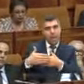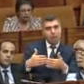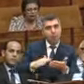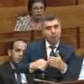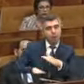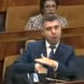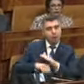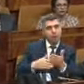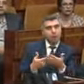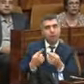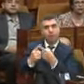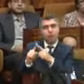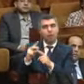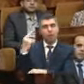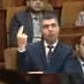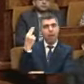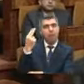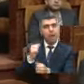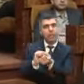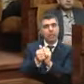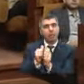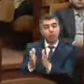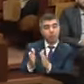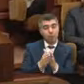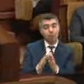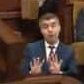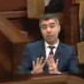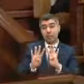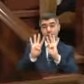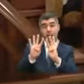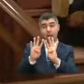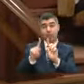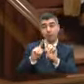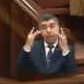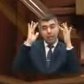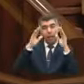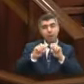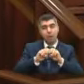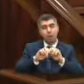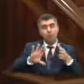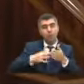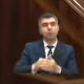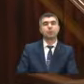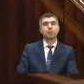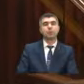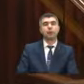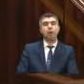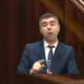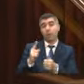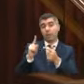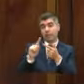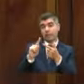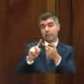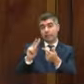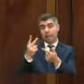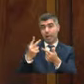تعزيز حكامة الجامعات الرياضية. ثامناً، بلورة سياسة ثقافية وطنية. هذا المحور الأول. المحور الثاني،